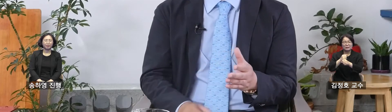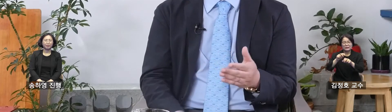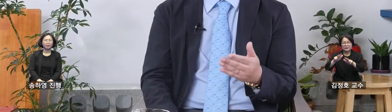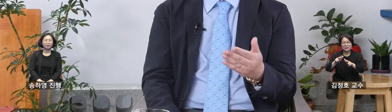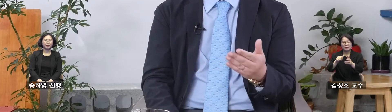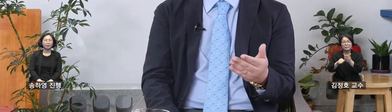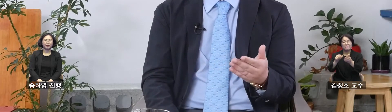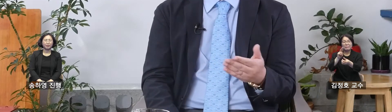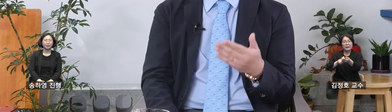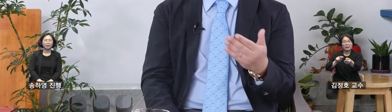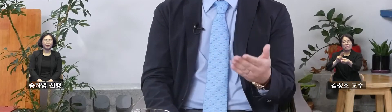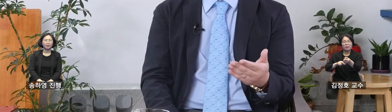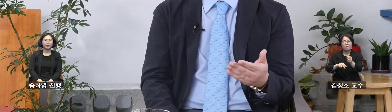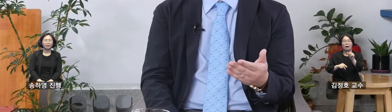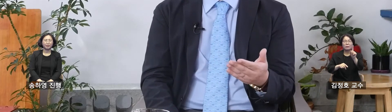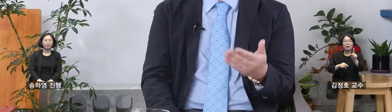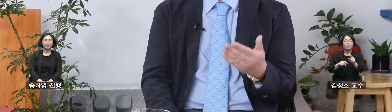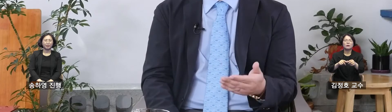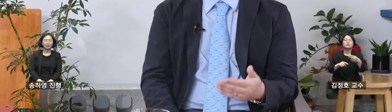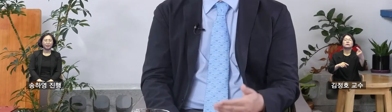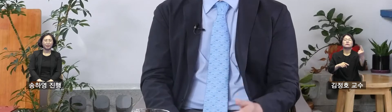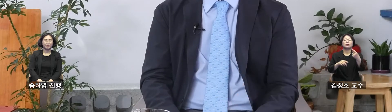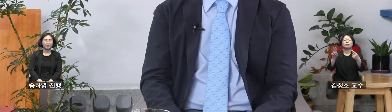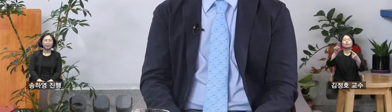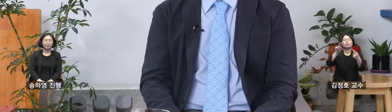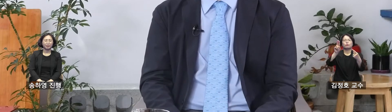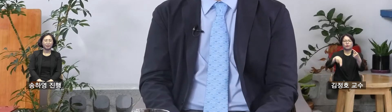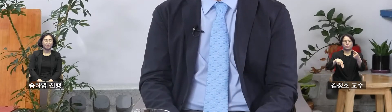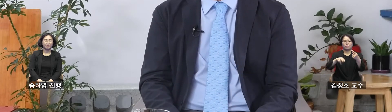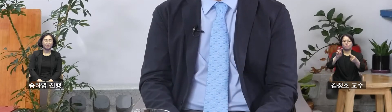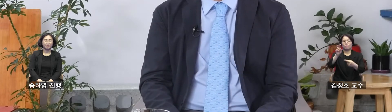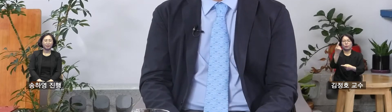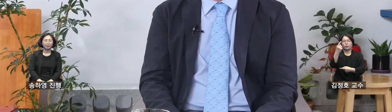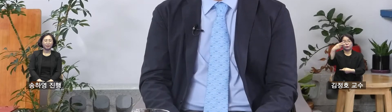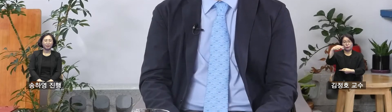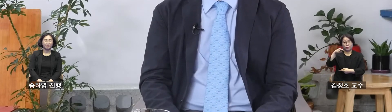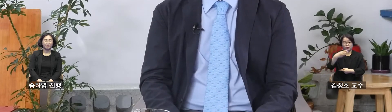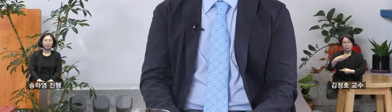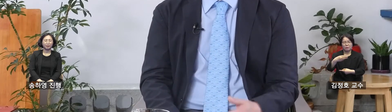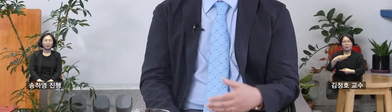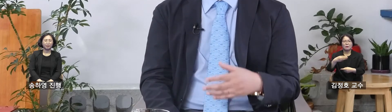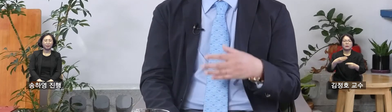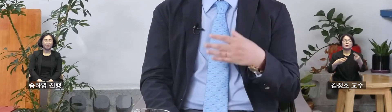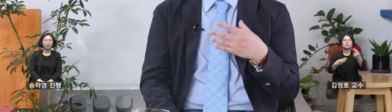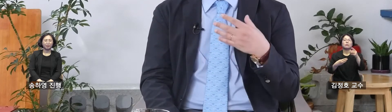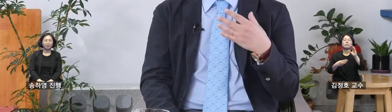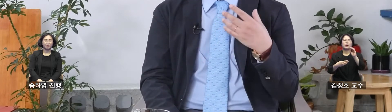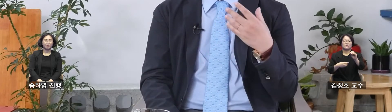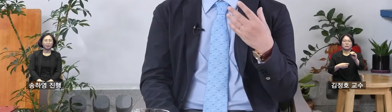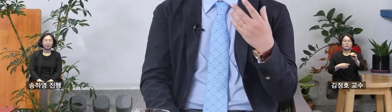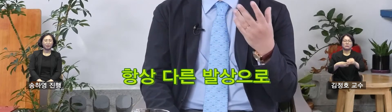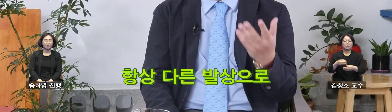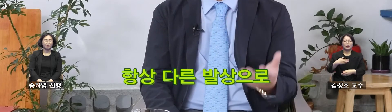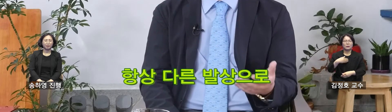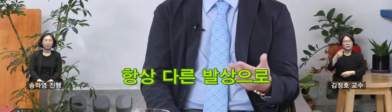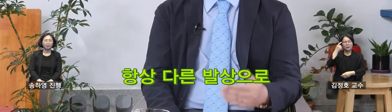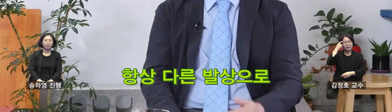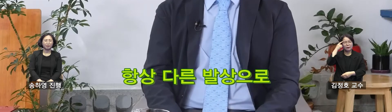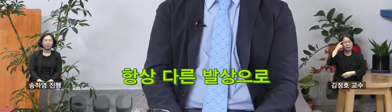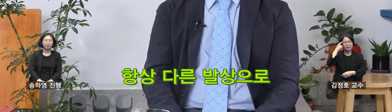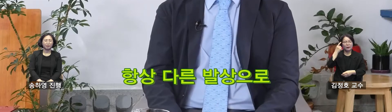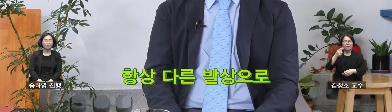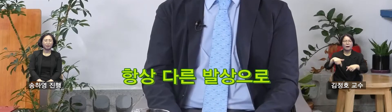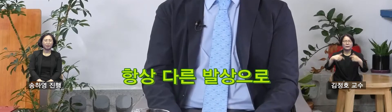거는 반도체 하나가 뭐 1000불, 그 모듈 하나가 1000만 원씩 합니다. 그러니까 저는 생각을 발상을 항상 다르게